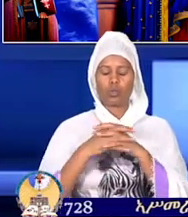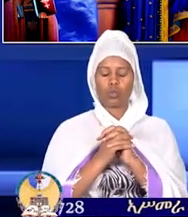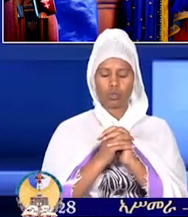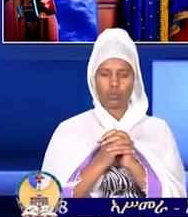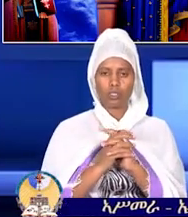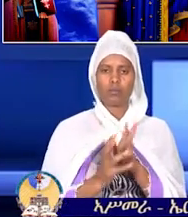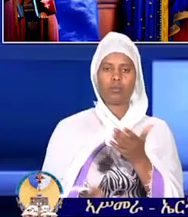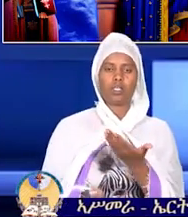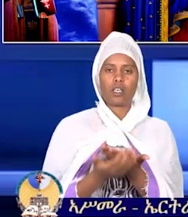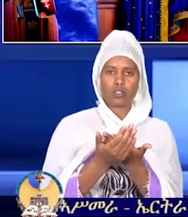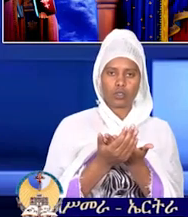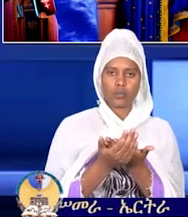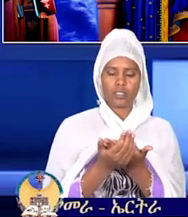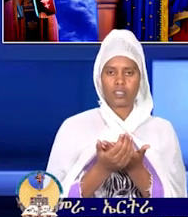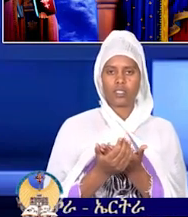ኢና ብፀለቶምን